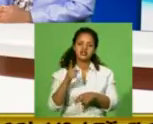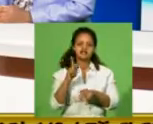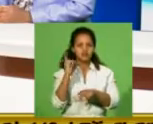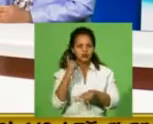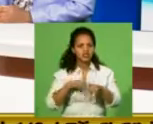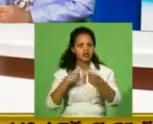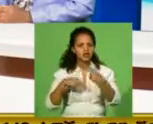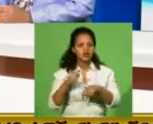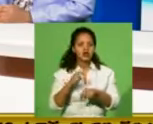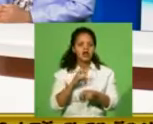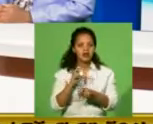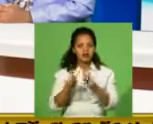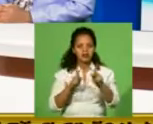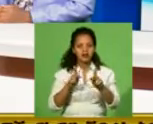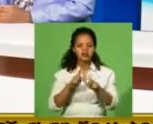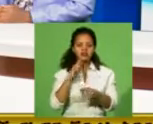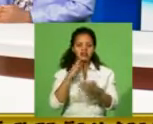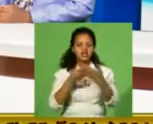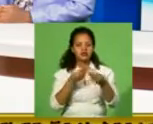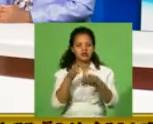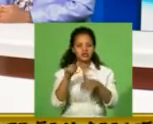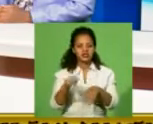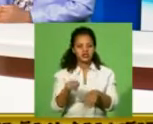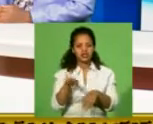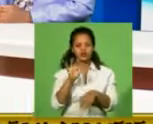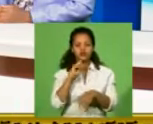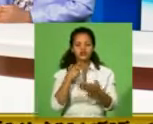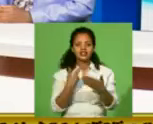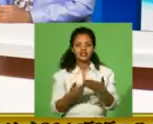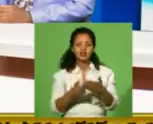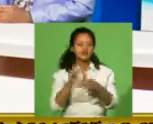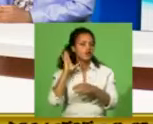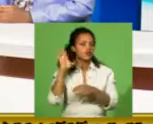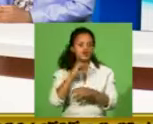ለማህበረሰባችን ወቅታዊ የሆኑ መረጃዎችን እዚህ ስቱዲዮ በሬዲዮ በቴሌቪዥን እየሰጡ ነው። ለዚህም